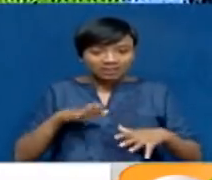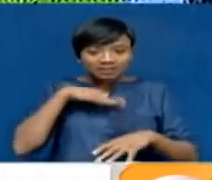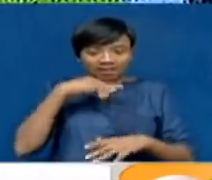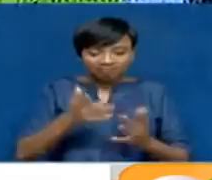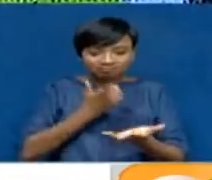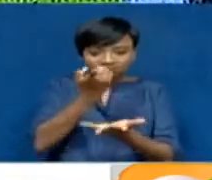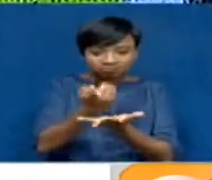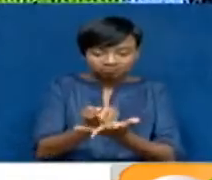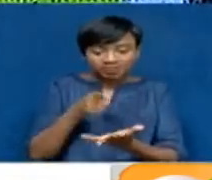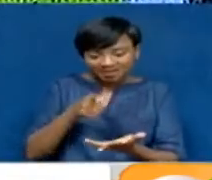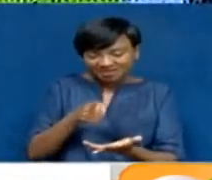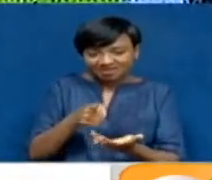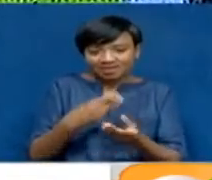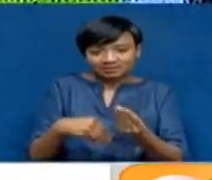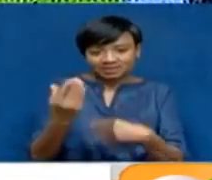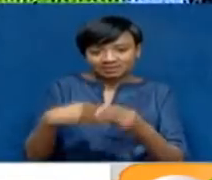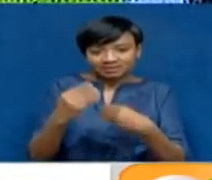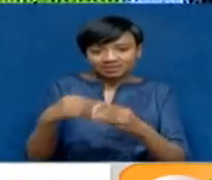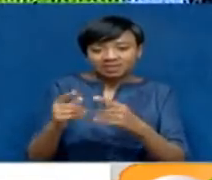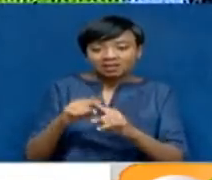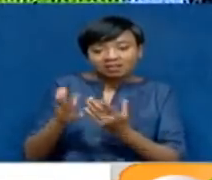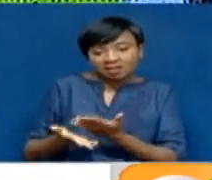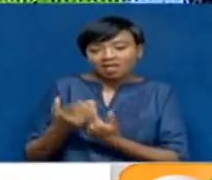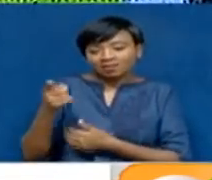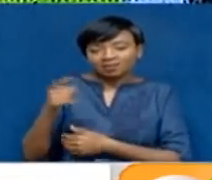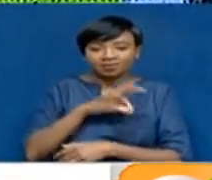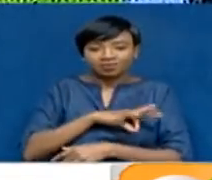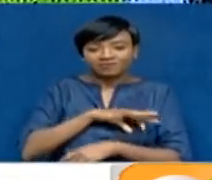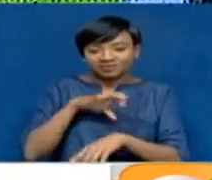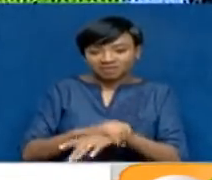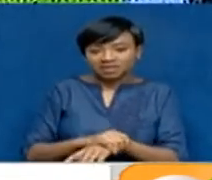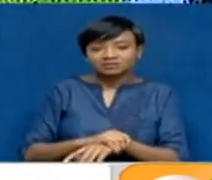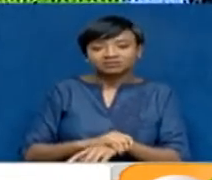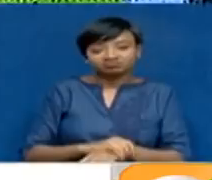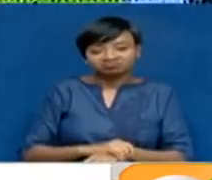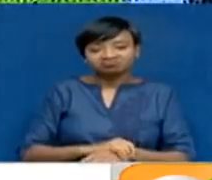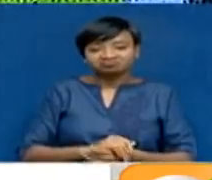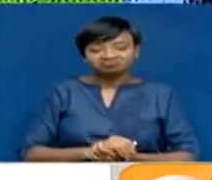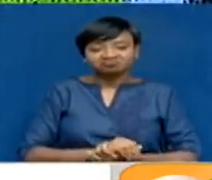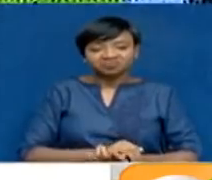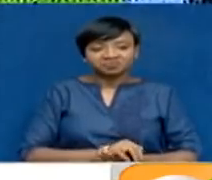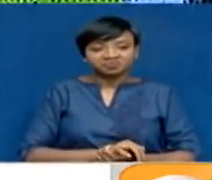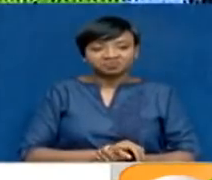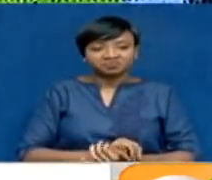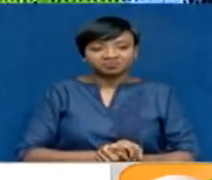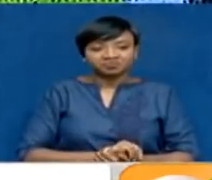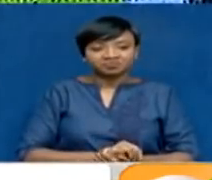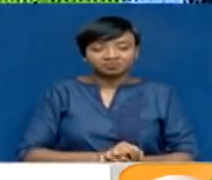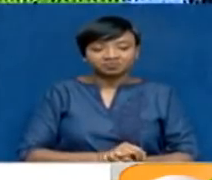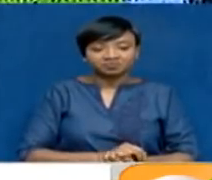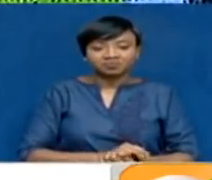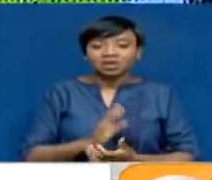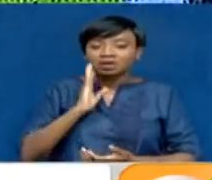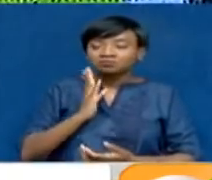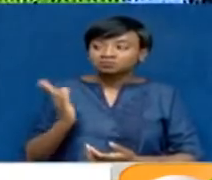ya kutengeneza na kuuza majeneza imekuwa ikiwagharamia maisha yao, mbali na pia utoaji huduma za kushusha majeneza kwenye kaburi.